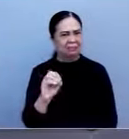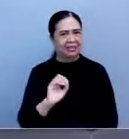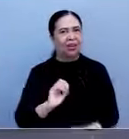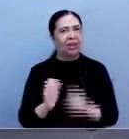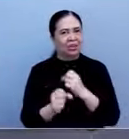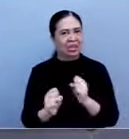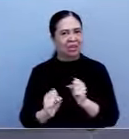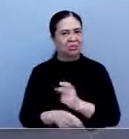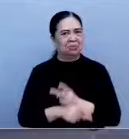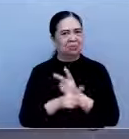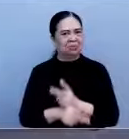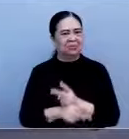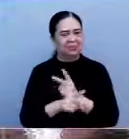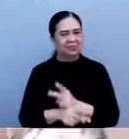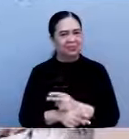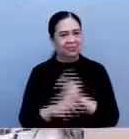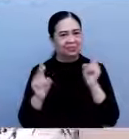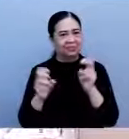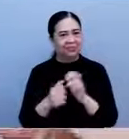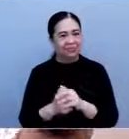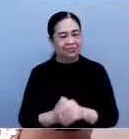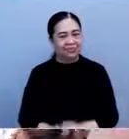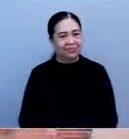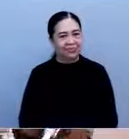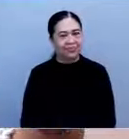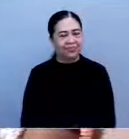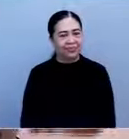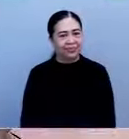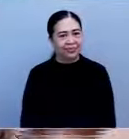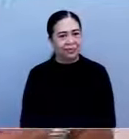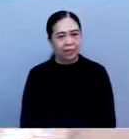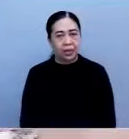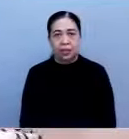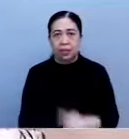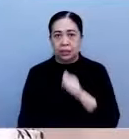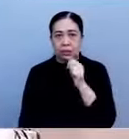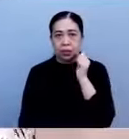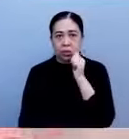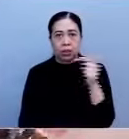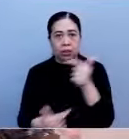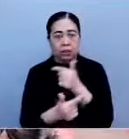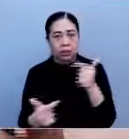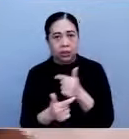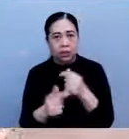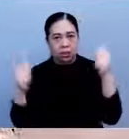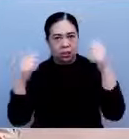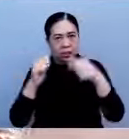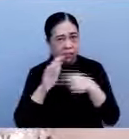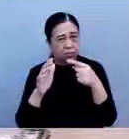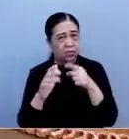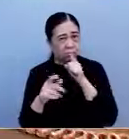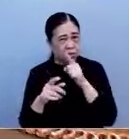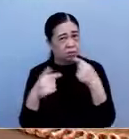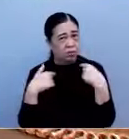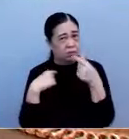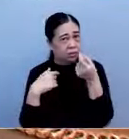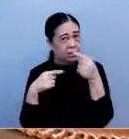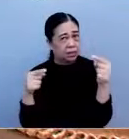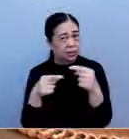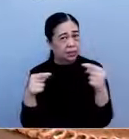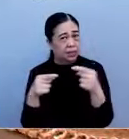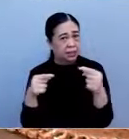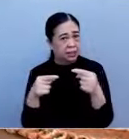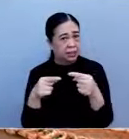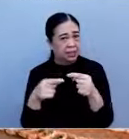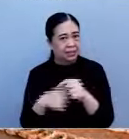Wala. Kasi may tanong ako, controversial ito, si Miss D, Miss Delicious. Hindi man pwedeng lagi kayo nagtatawanan at magkasundo. Kuminsan, I'm sure, merong konting